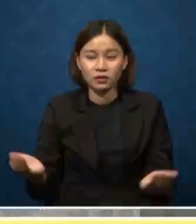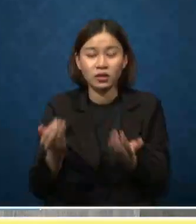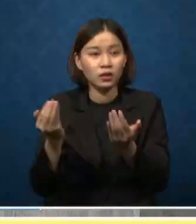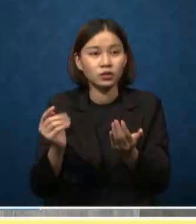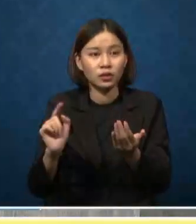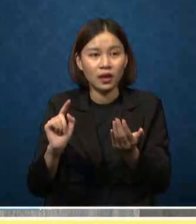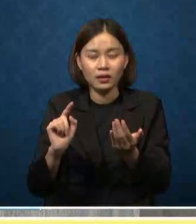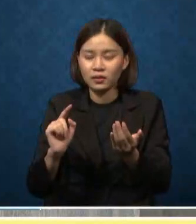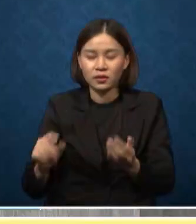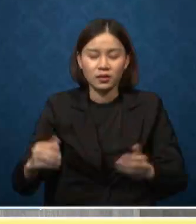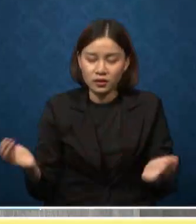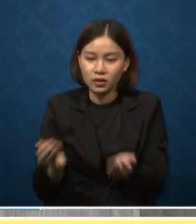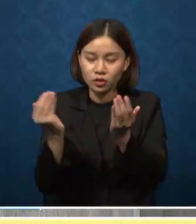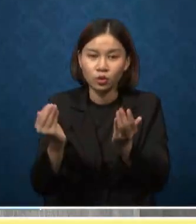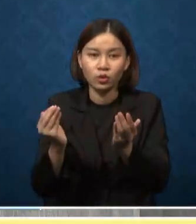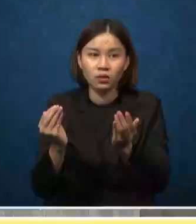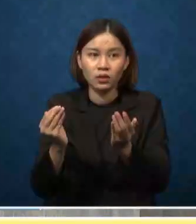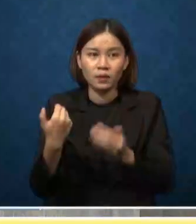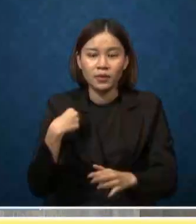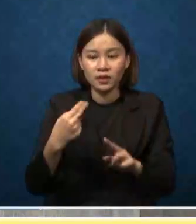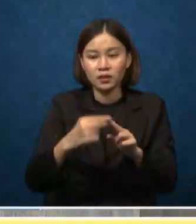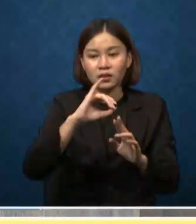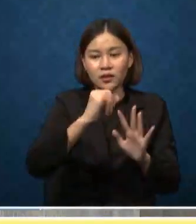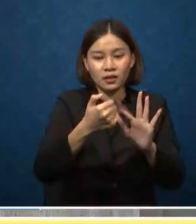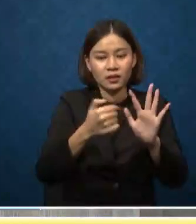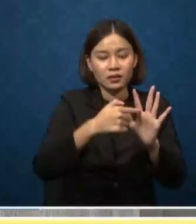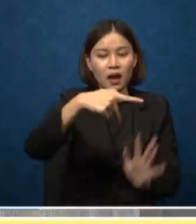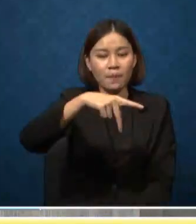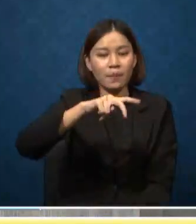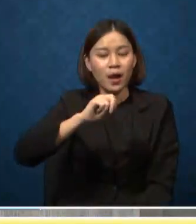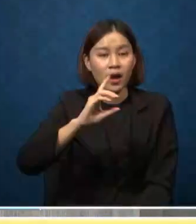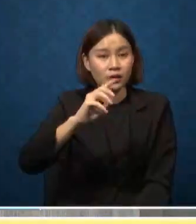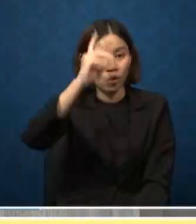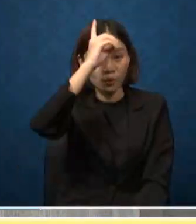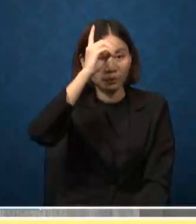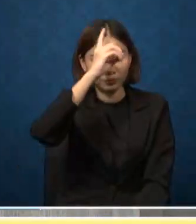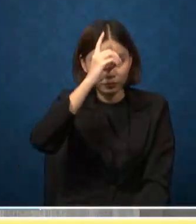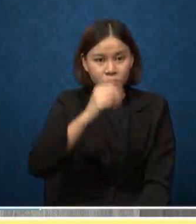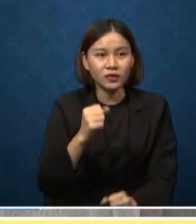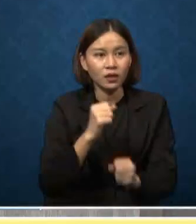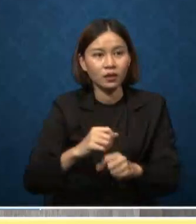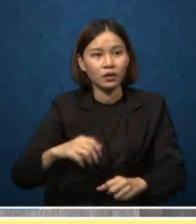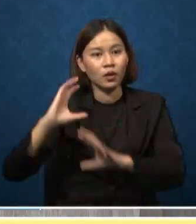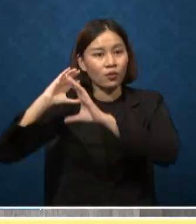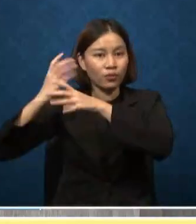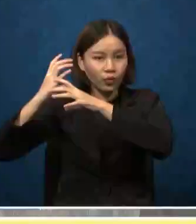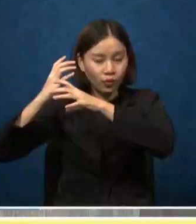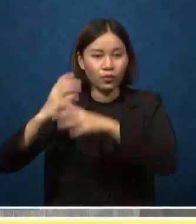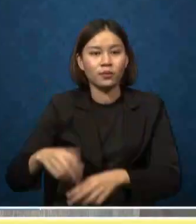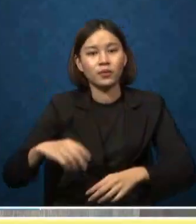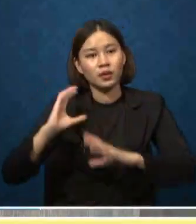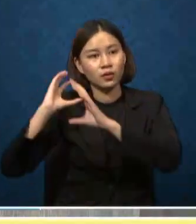ที่ควรจะเป็นเรามีจาพนมนะครับเป็นHollywoodเอามวยไทยเอาเรื่ององค์บากให้คนดูทั้งโลก